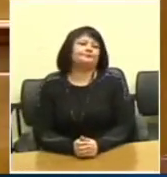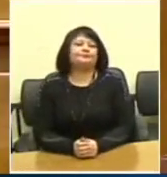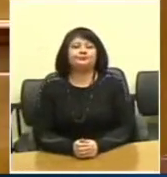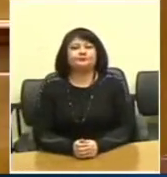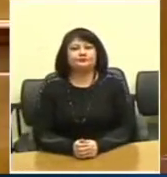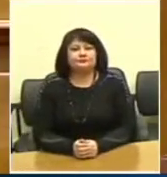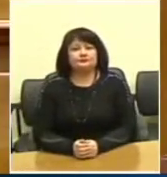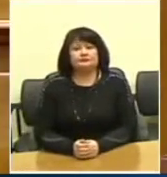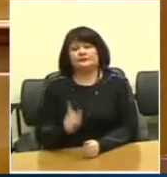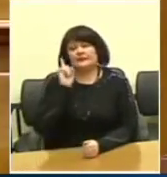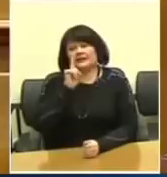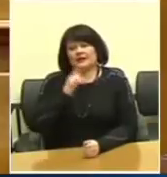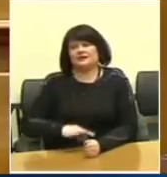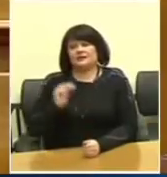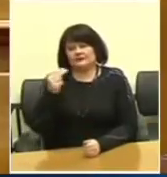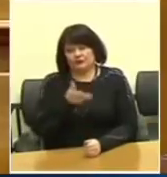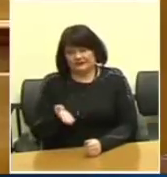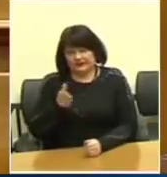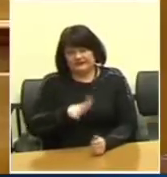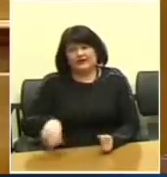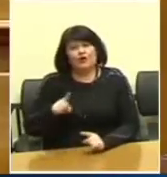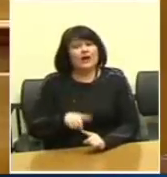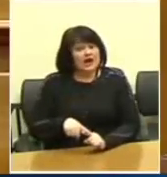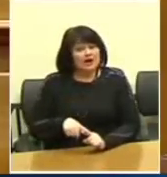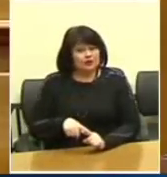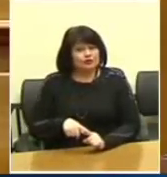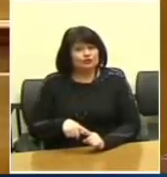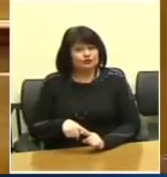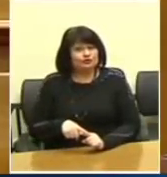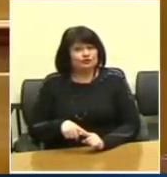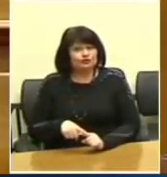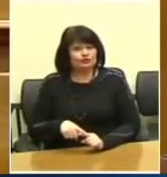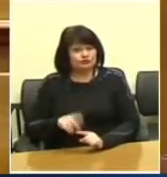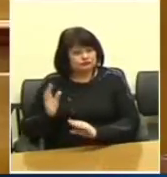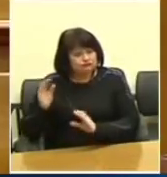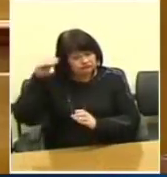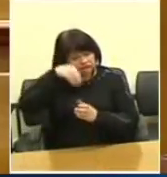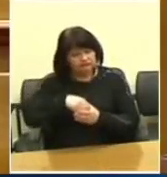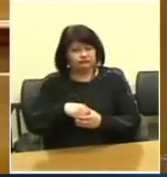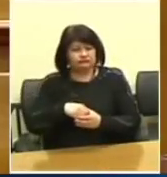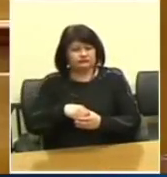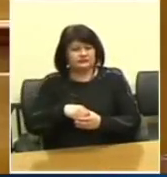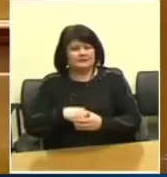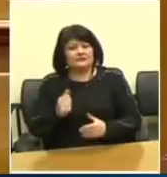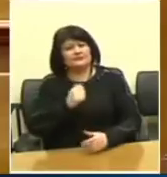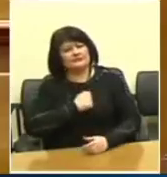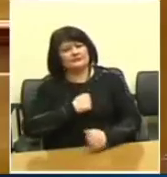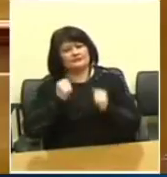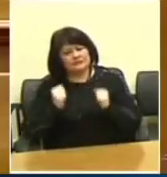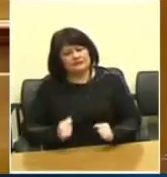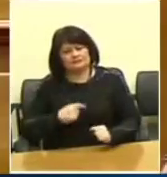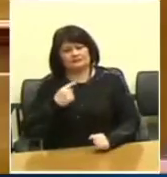Ξέρετε, κυρίες και κύριοι συνάδελφοι, ο ελληνικός λαός ήρθε ορμητικά στα πράγματα με τη θέση και στάση που πήρε και